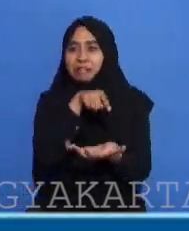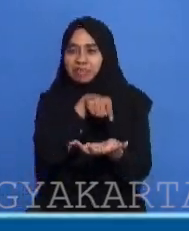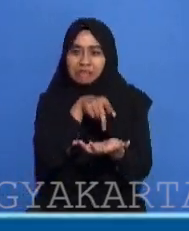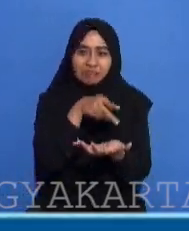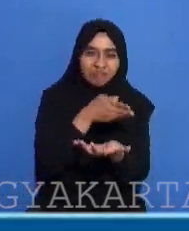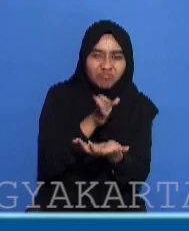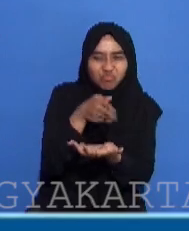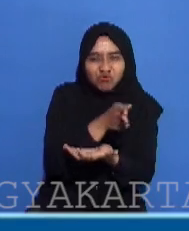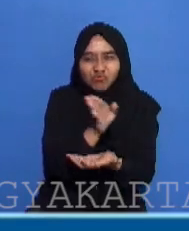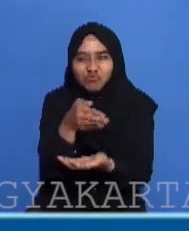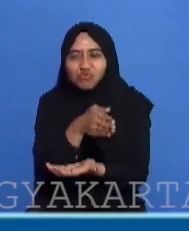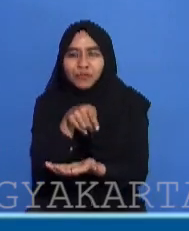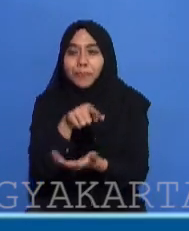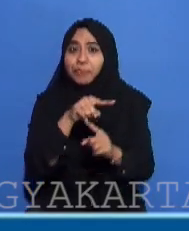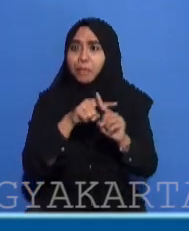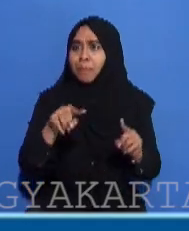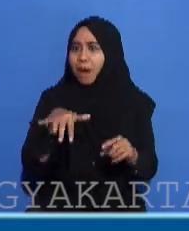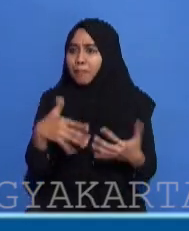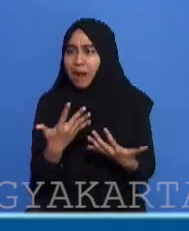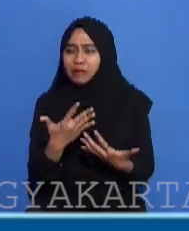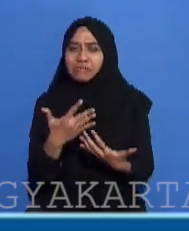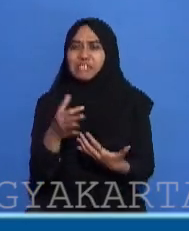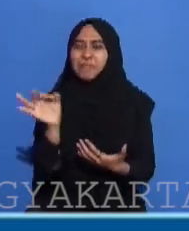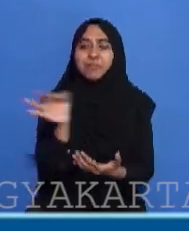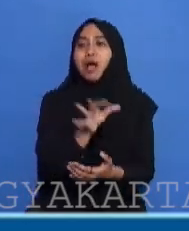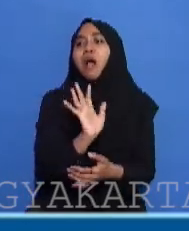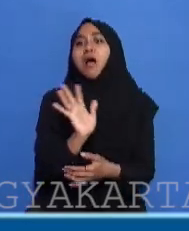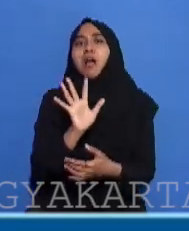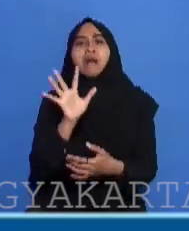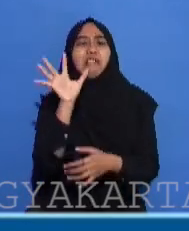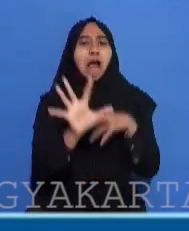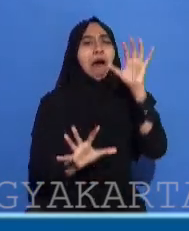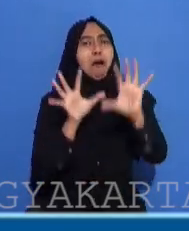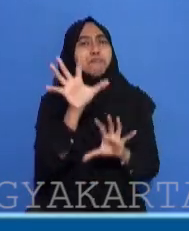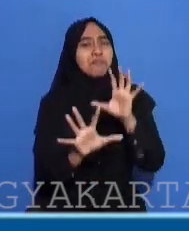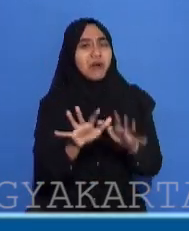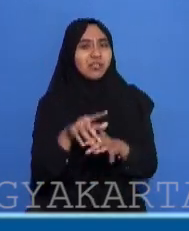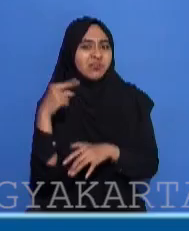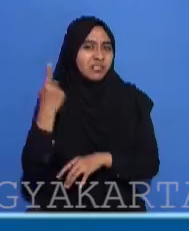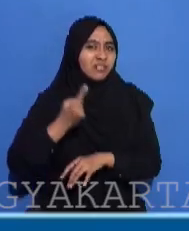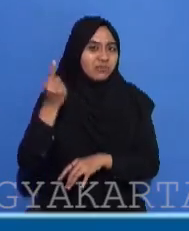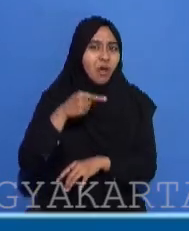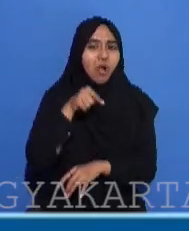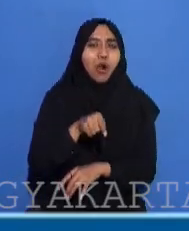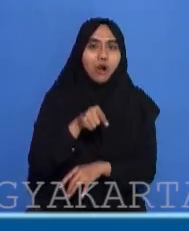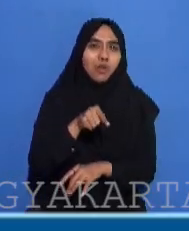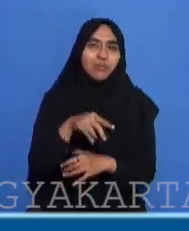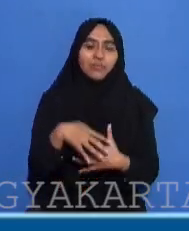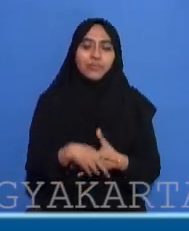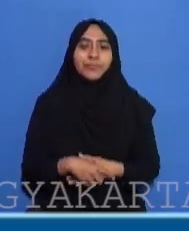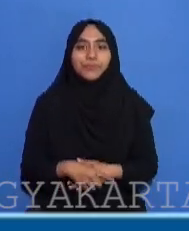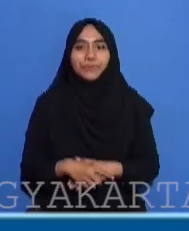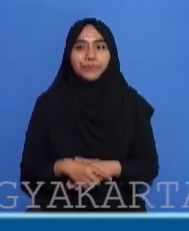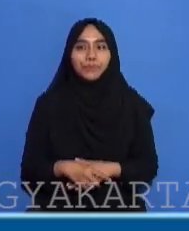nanging pesisir menika mboten nate sepen. Kathah warga ingkang lajeng mupangataken laladan pesisir Cangkring kangge sawetawis kridha ing